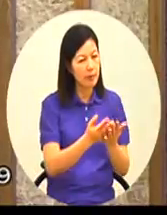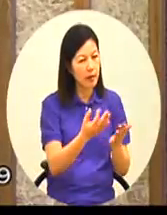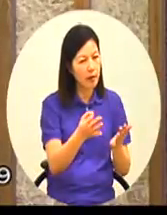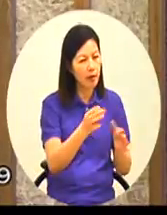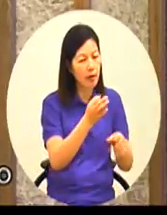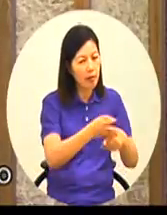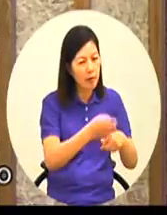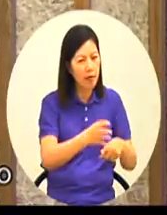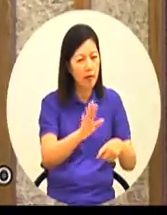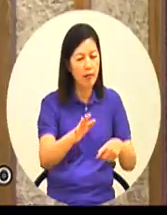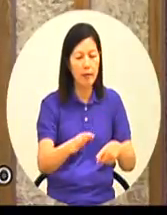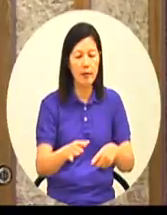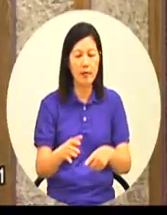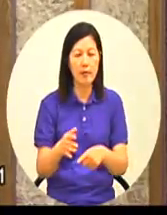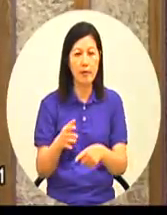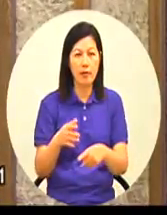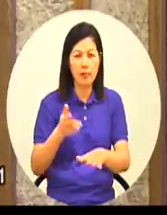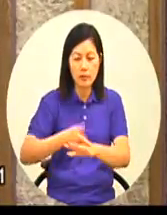投资上面的一个